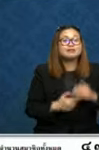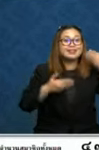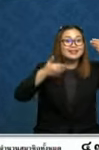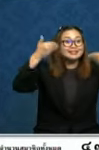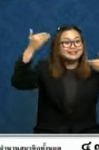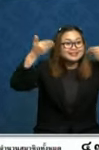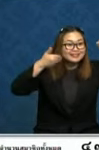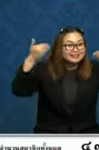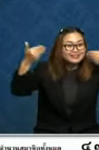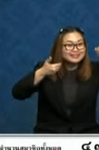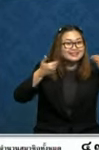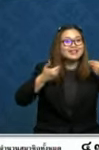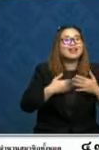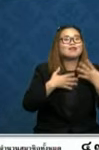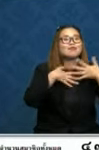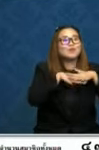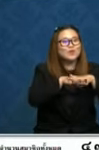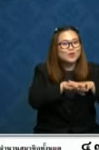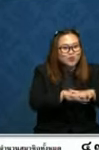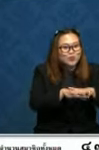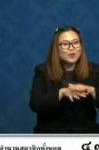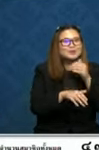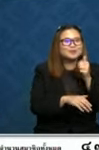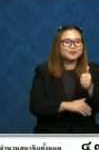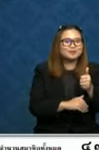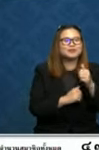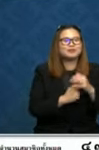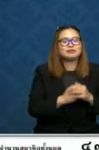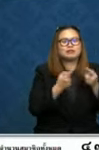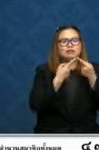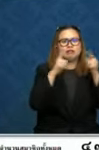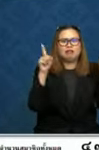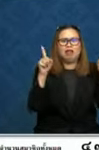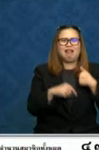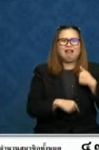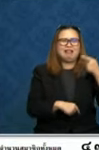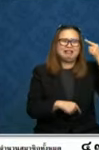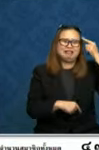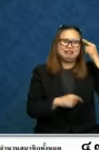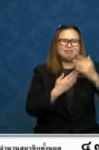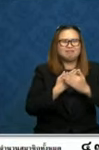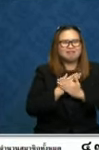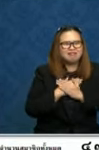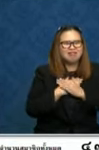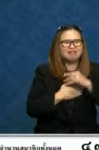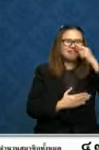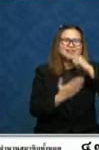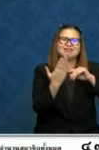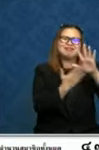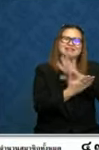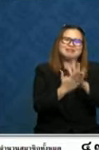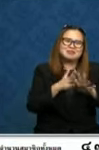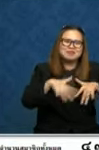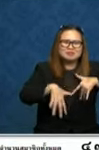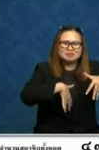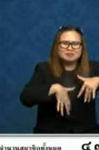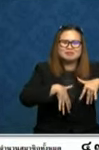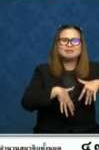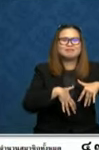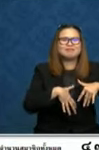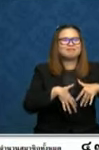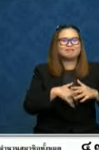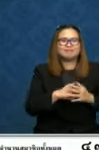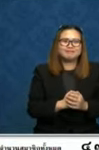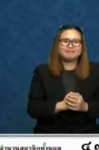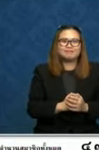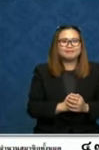ที่สร้างความสัมพันธ์ภายในชัดเจนแต่ว่าอันนี้เอาเรื่องอุดมการณ์รักชาติเอาประชาชนความเชื่อมั่นมาผมอยากจะรู้ว่าท่านไปอย่างเงี้